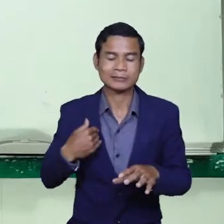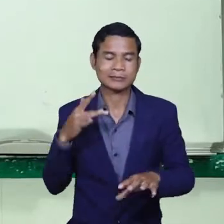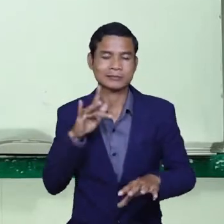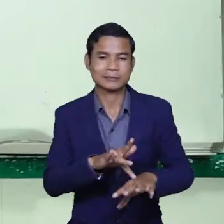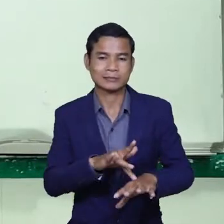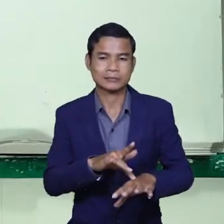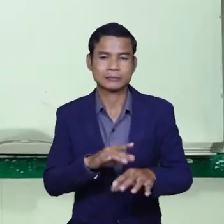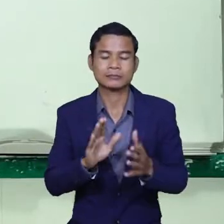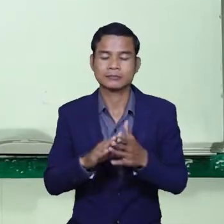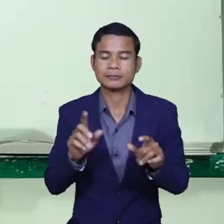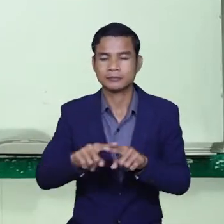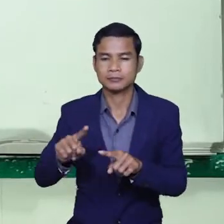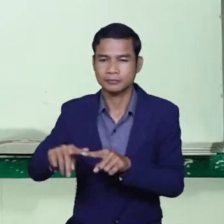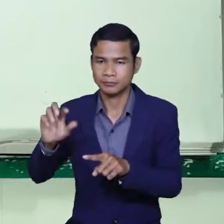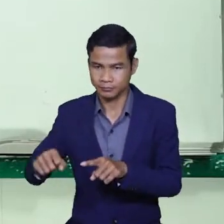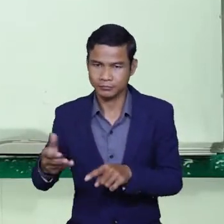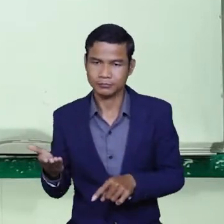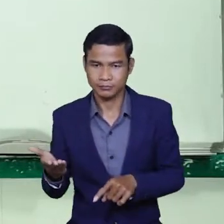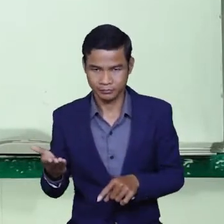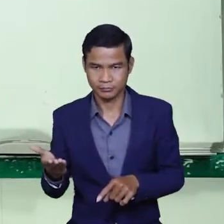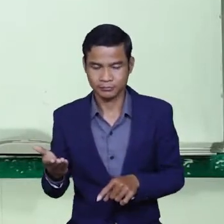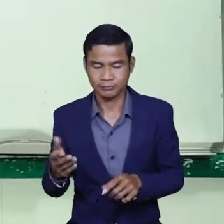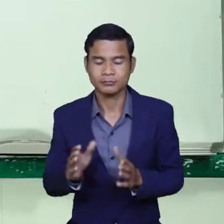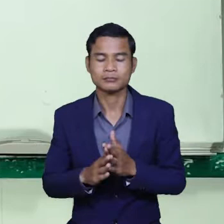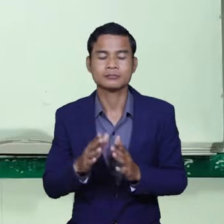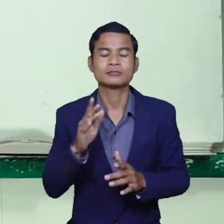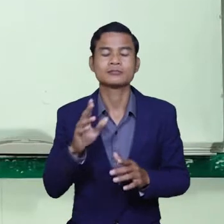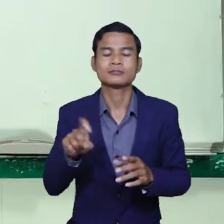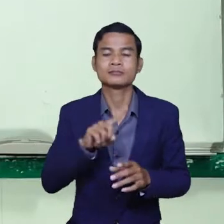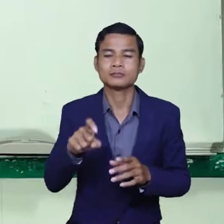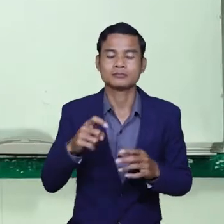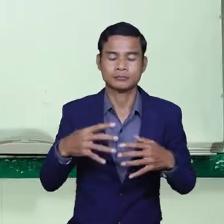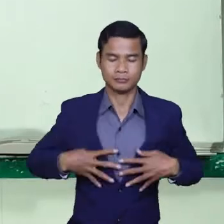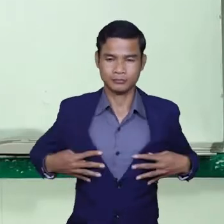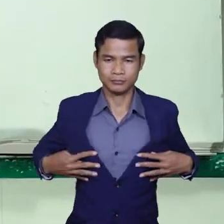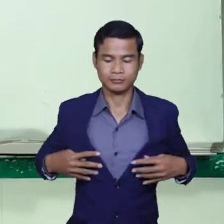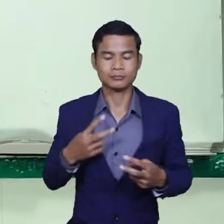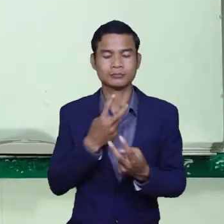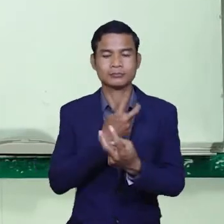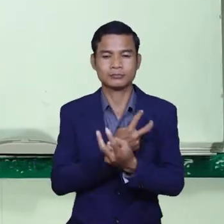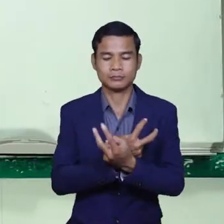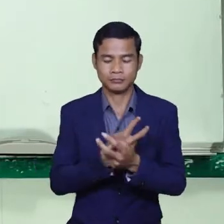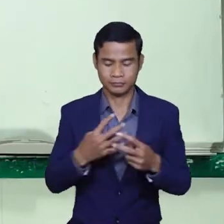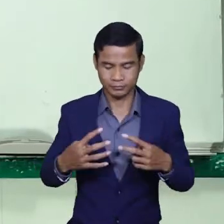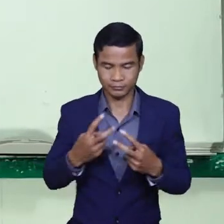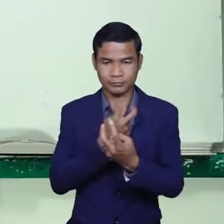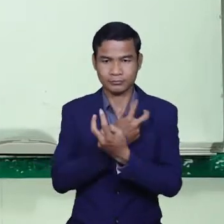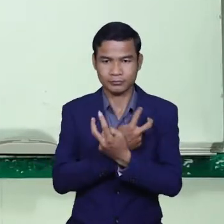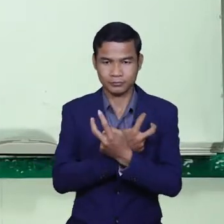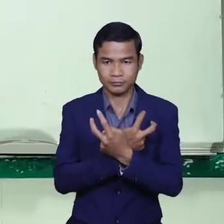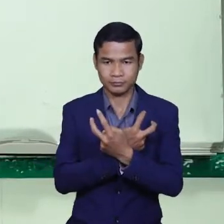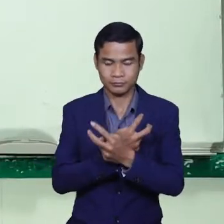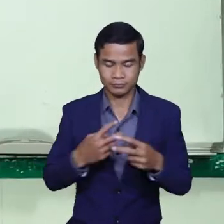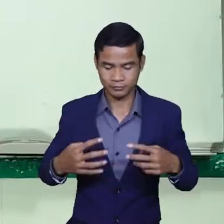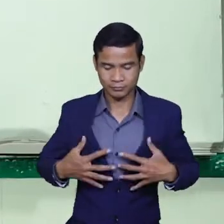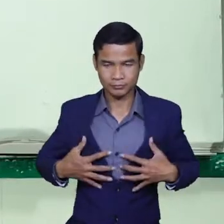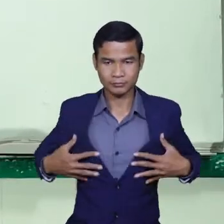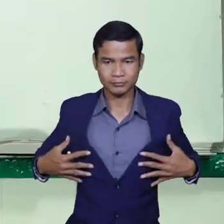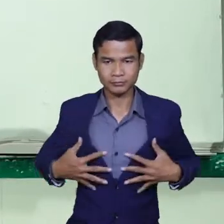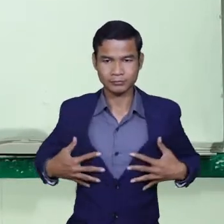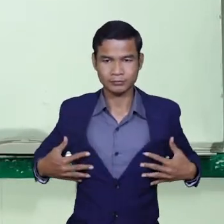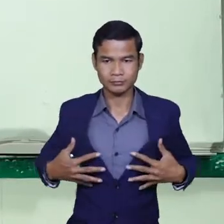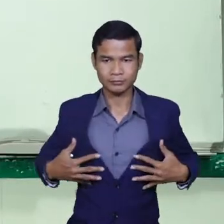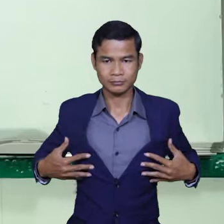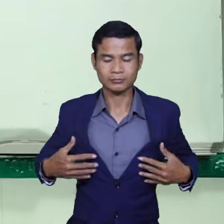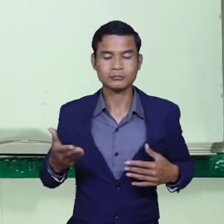ចចាផ្សេងផ្សេងណាកូនណាចាចោះឆ្អឹងជំនីចារបស់មនុស្សយើងតើមានតួនាទីដូចម្តេចដែរកូនចាឆ្អឹងជំនីយើ